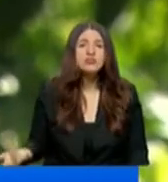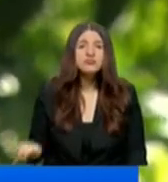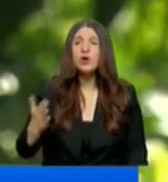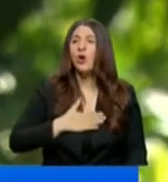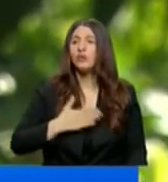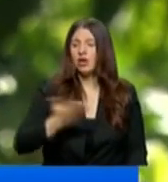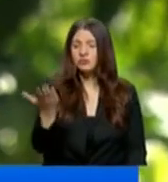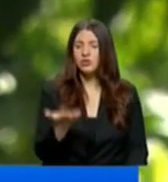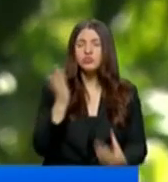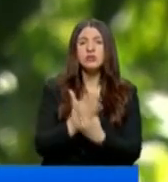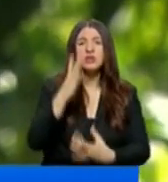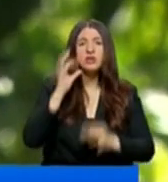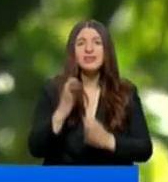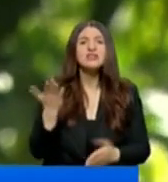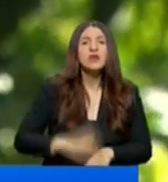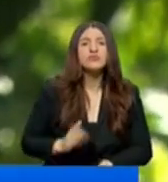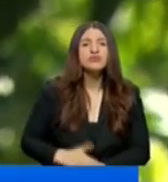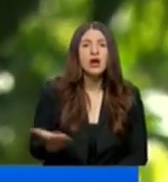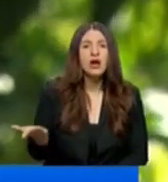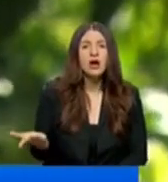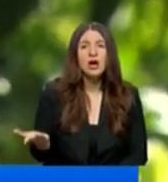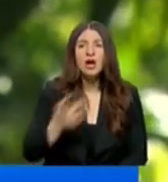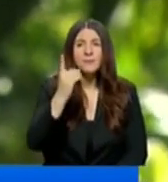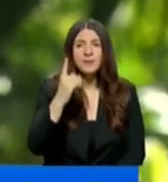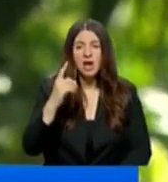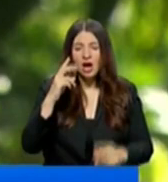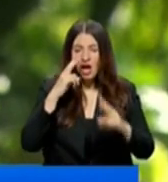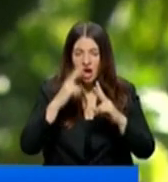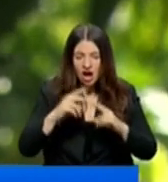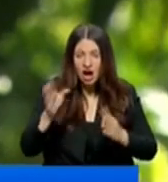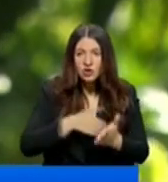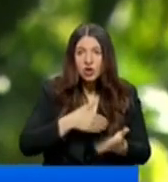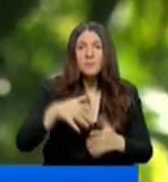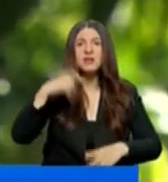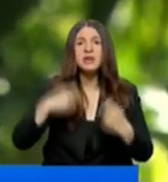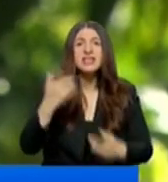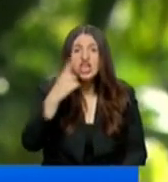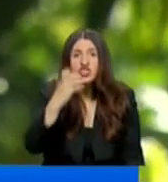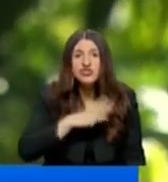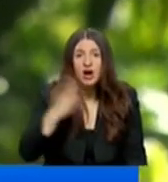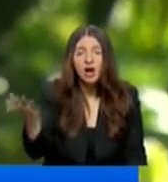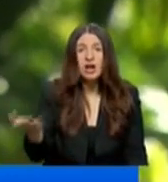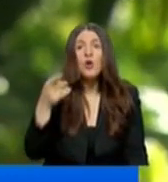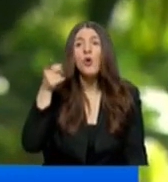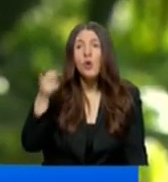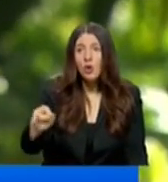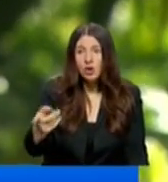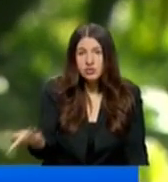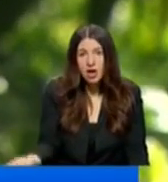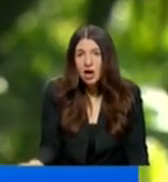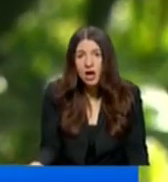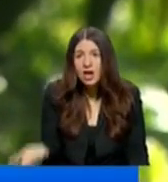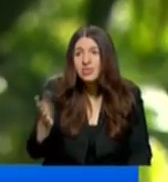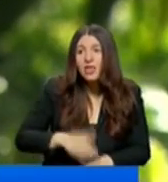Önüne gelen dosyayı nasıl inceleyecek? Bir arkeoloğun Merkez Bankası'nda ne işi var Allah aşkına? Orada